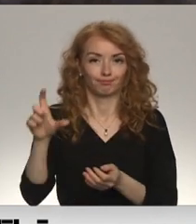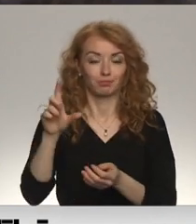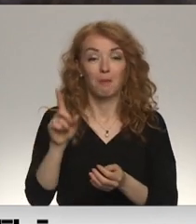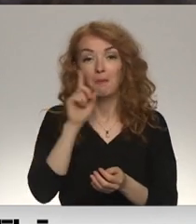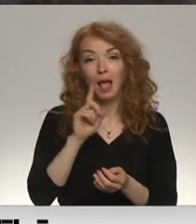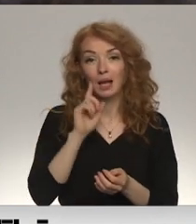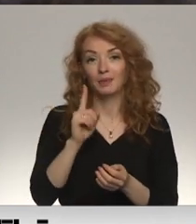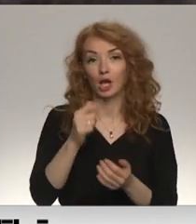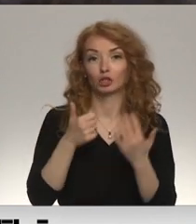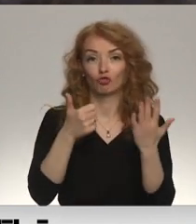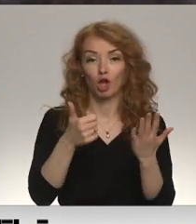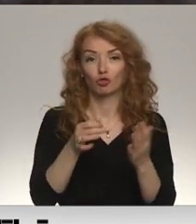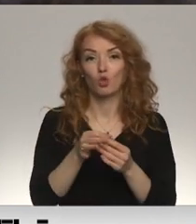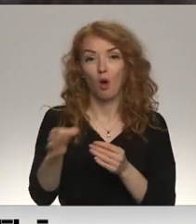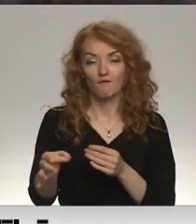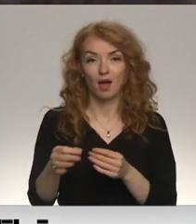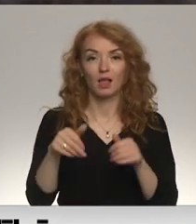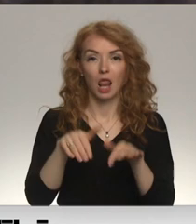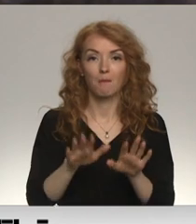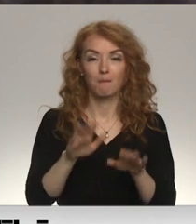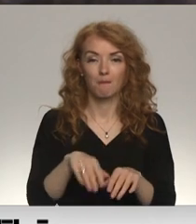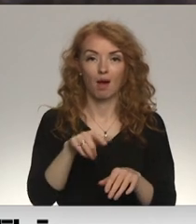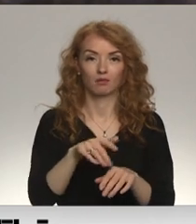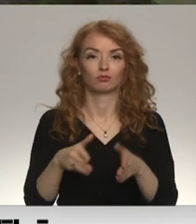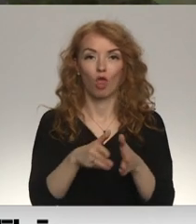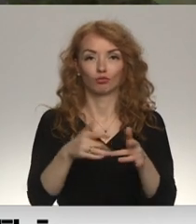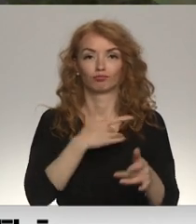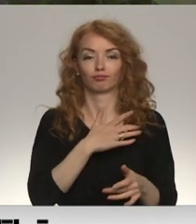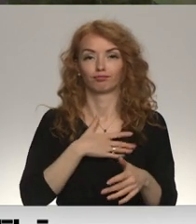Pagaidām tikai 6 novados lemj par ceļu pārņemšanu.